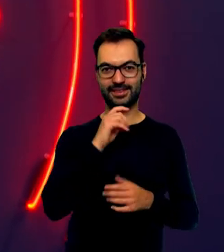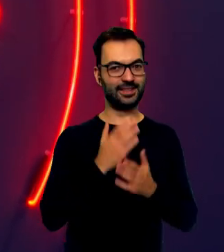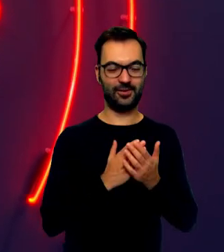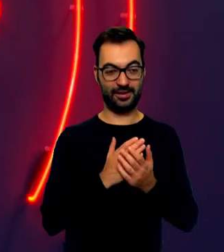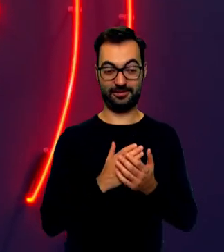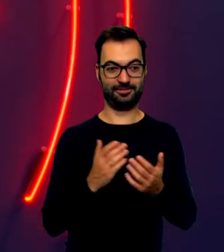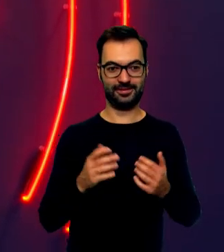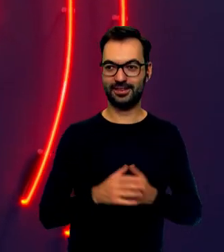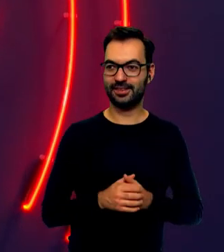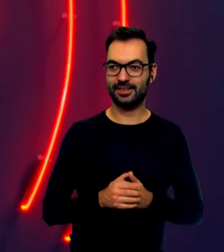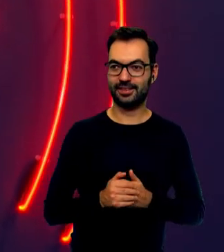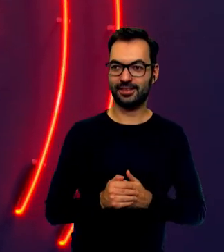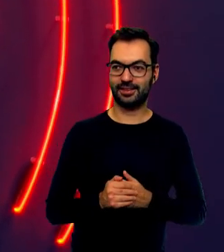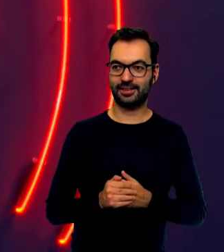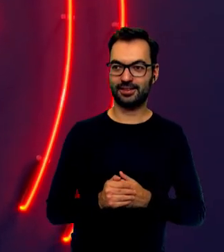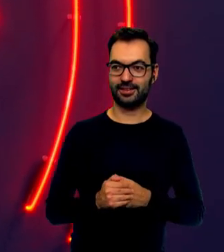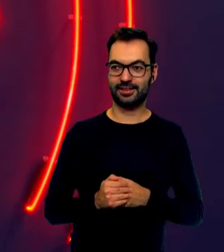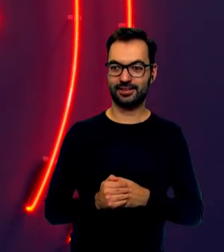Chociaż będę musiała.